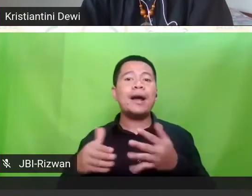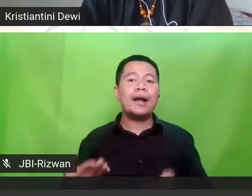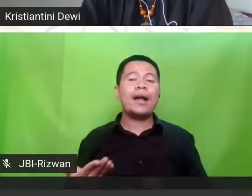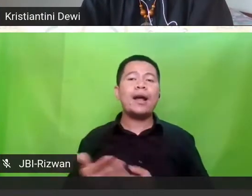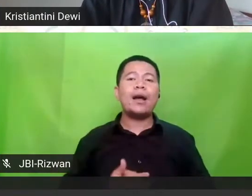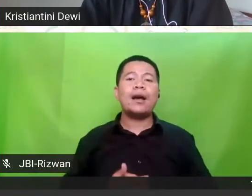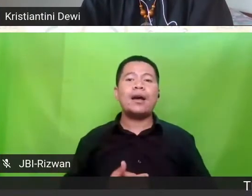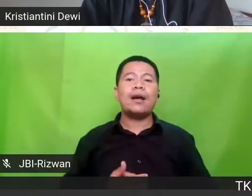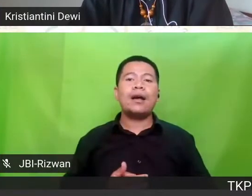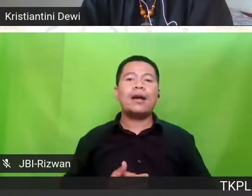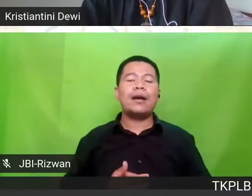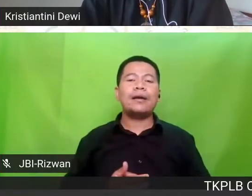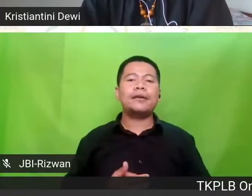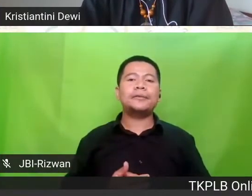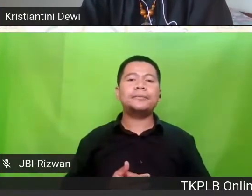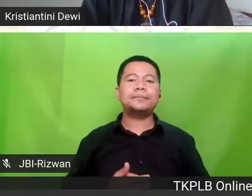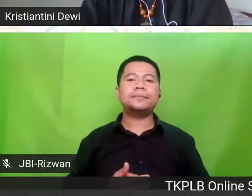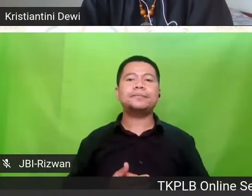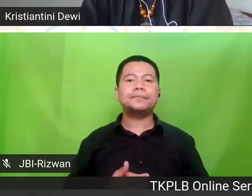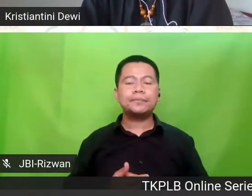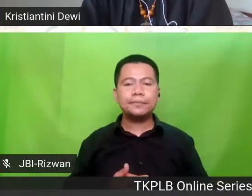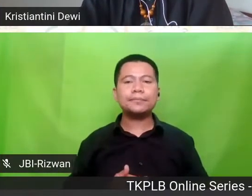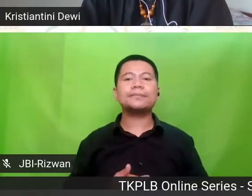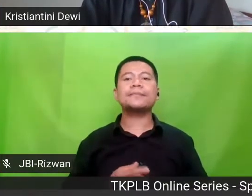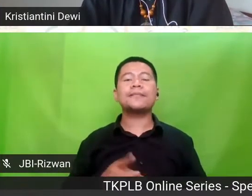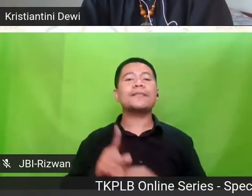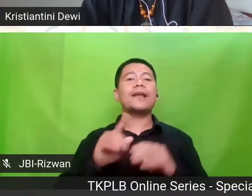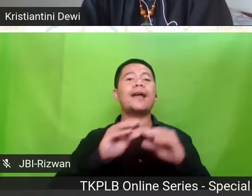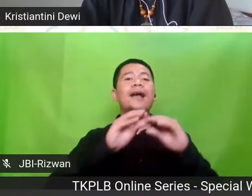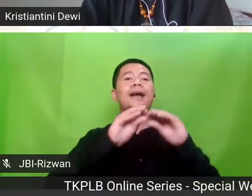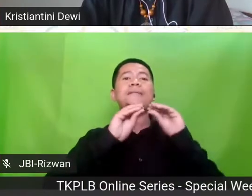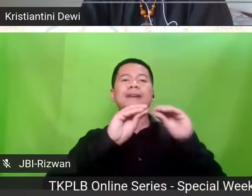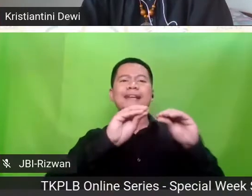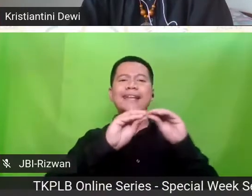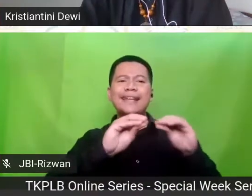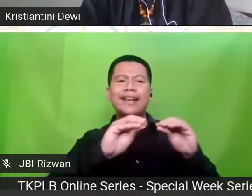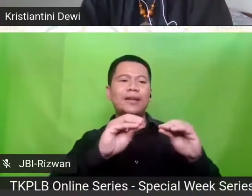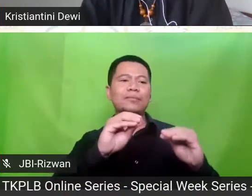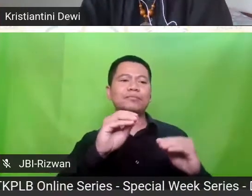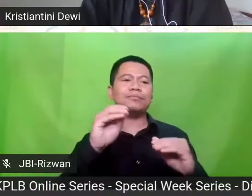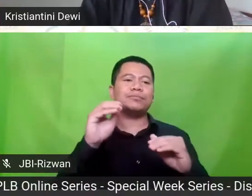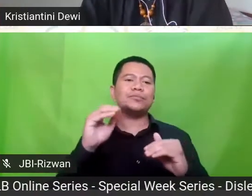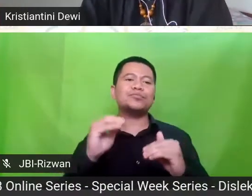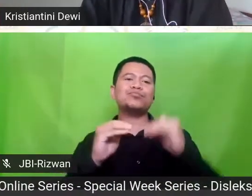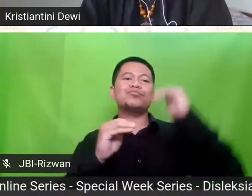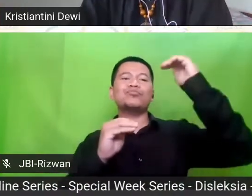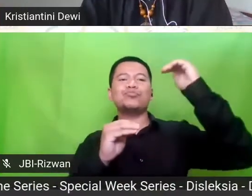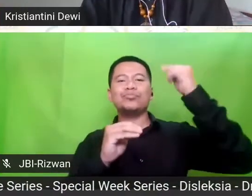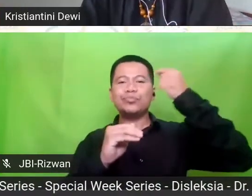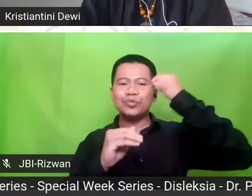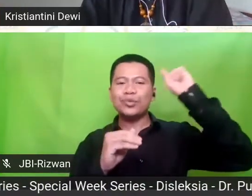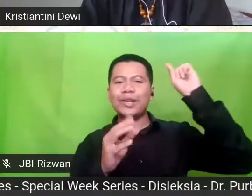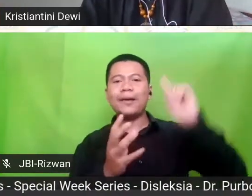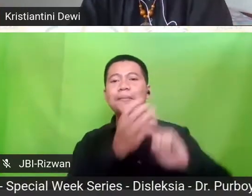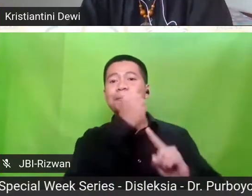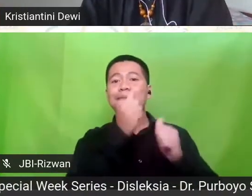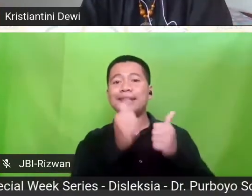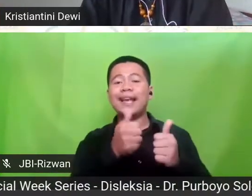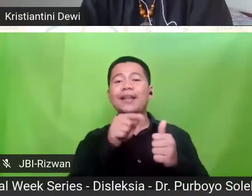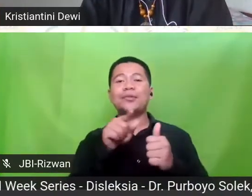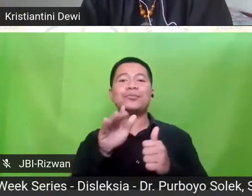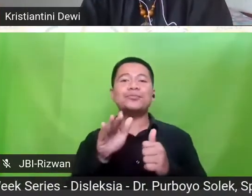bisa menamatkan pendidikan sampai perguruan tinggi, itu akan bisa diperoleh